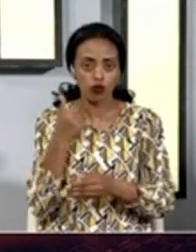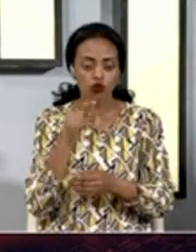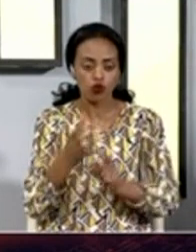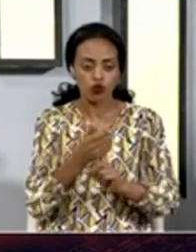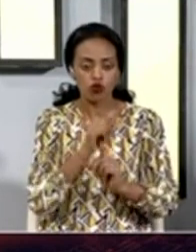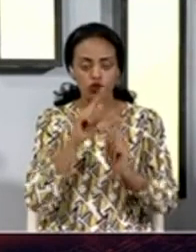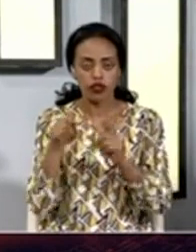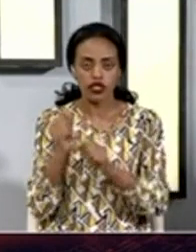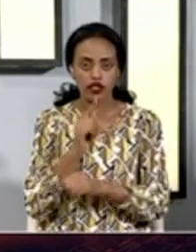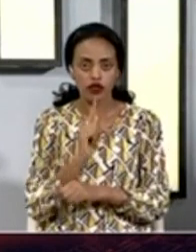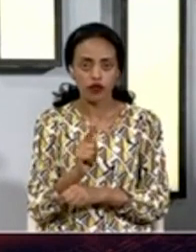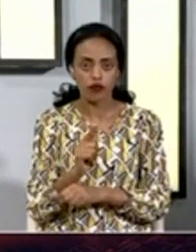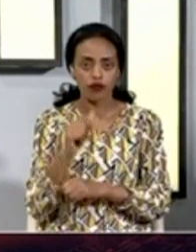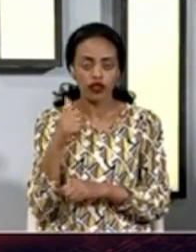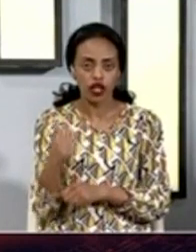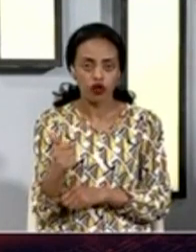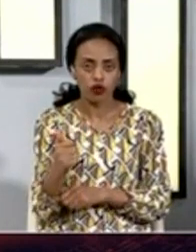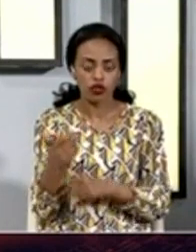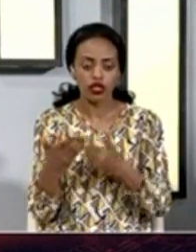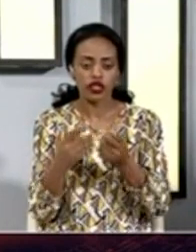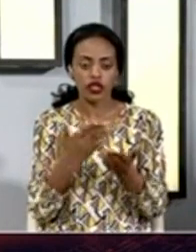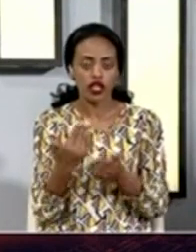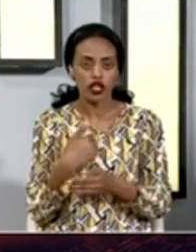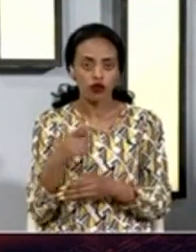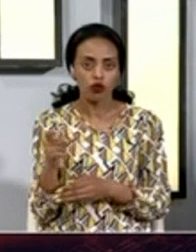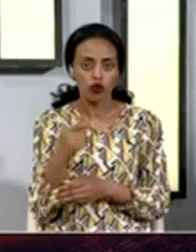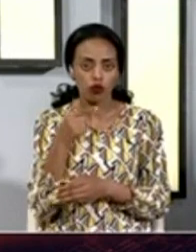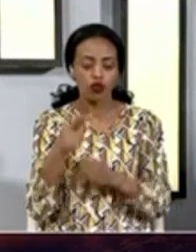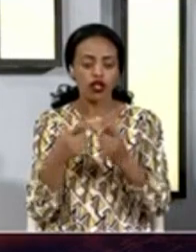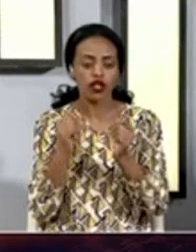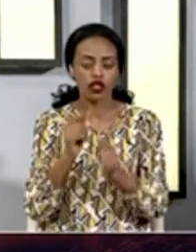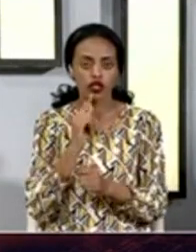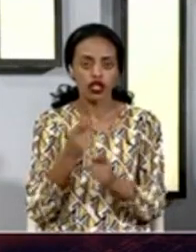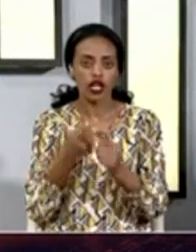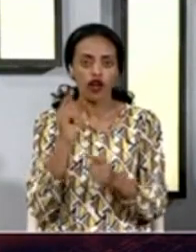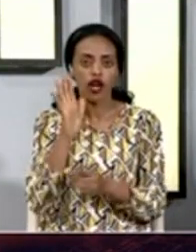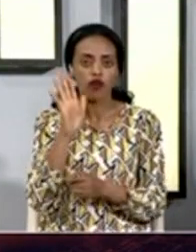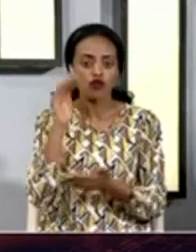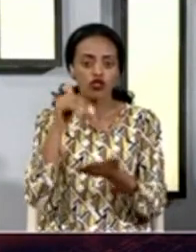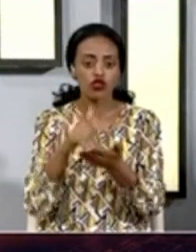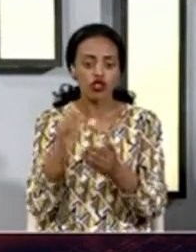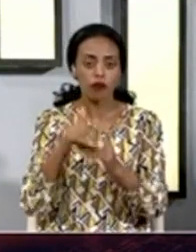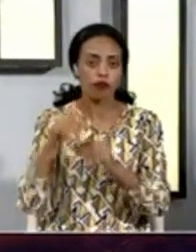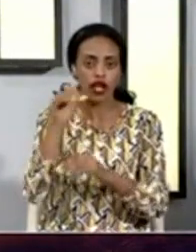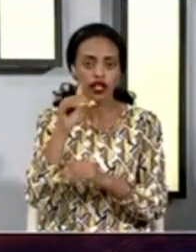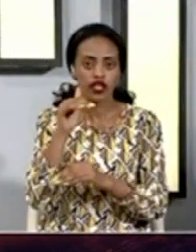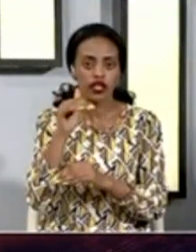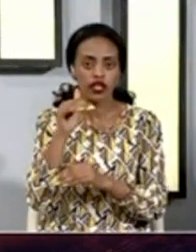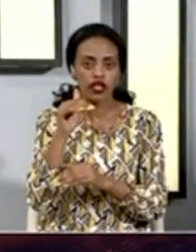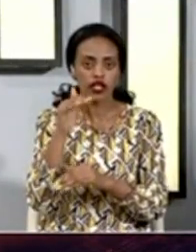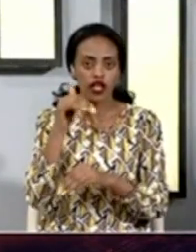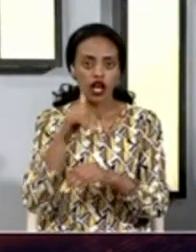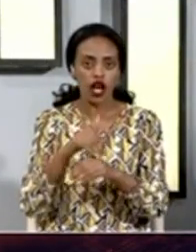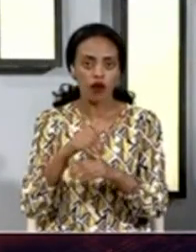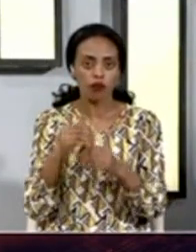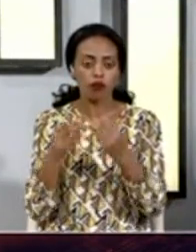ያው ከቐርብ ይኽእል እዩ። ካልኦት ነገራት ተሃልዮም እውን ብኡ ክኸይድ ይኽእል እዩ። ካብ 5,000 ቅርሺ ብላዕሊ ኣብ